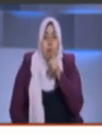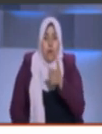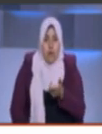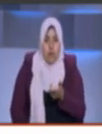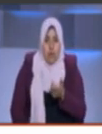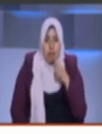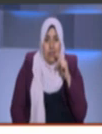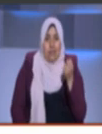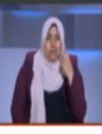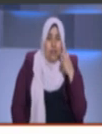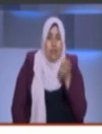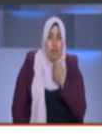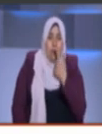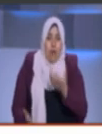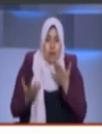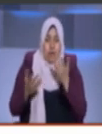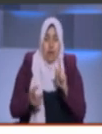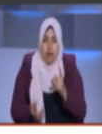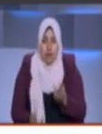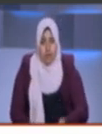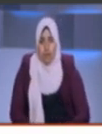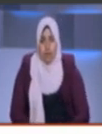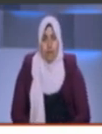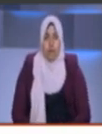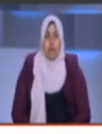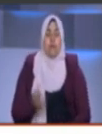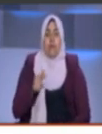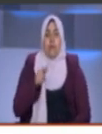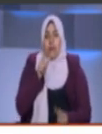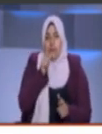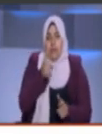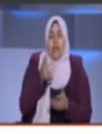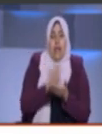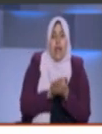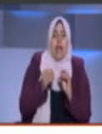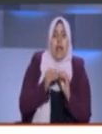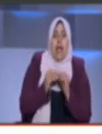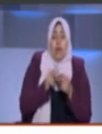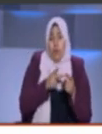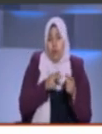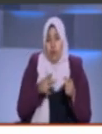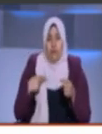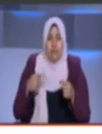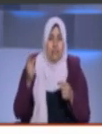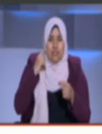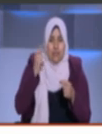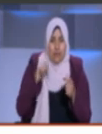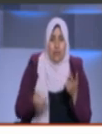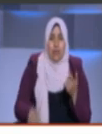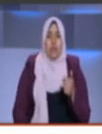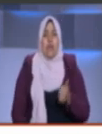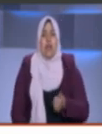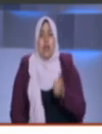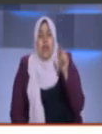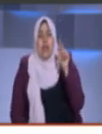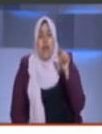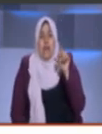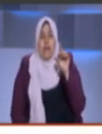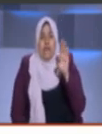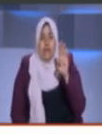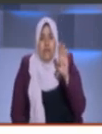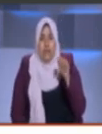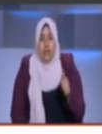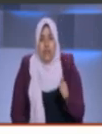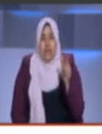علاج هذا. حضرتك تتحدث عن يعني العلاج وأنواع العلاج المختلفة التي استمعنا إليها مثل أفيجان، نعم،